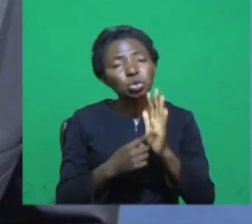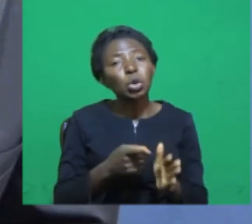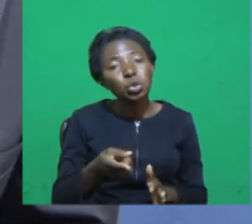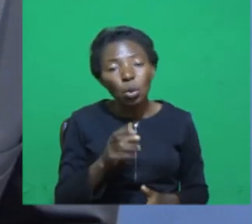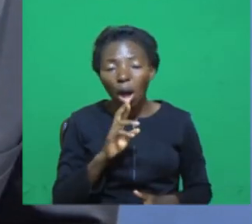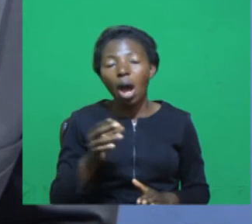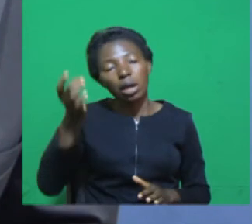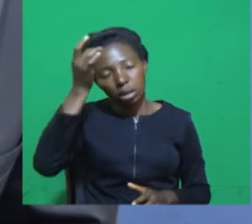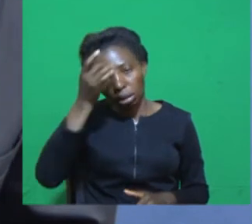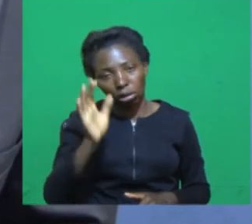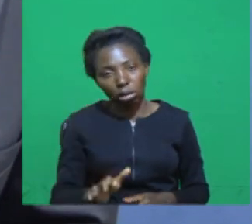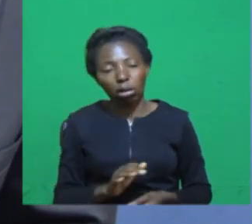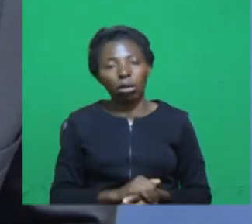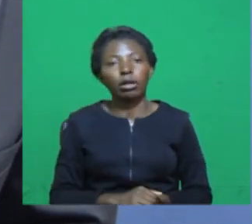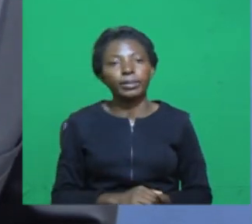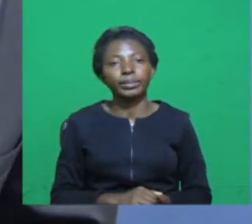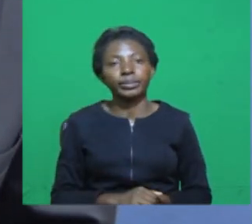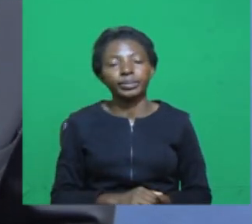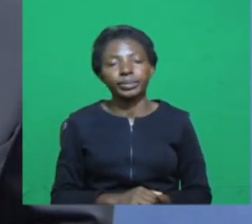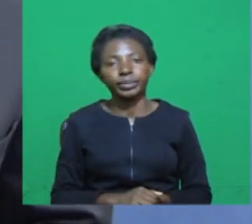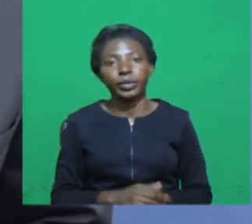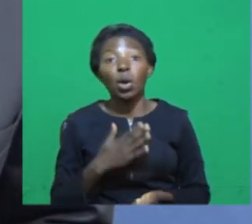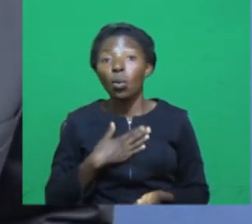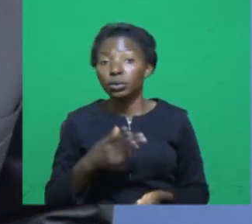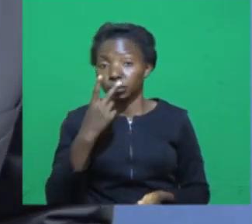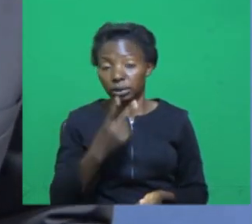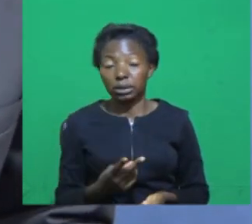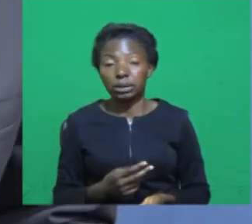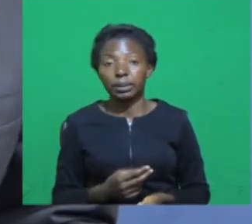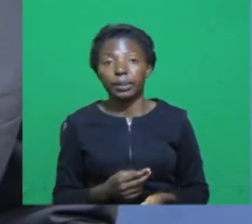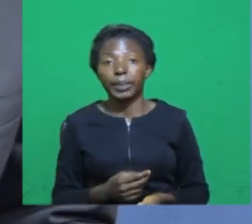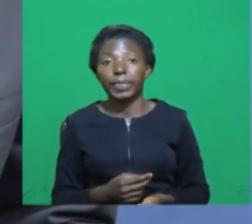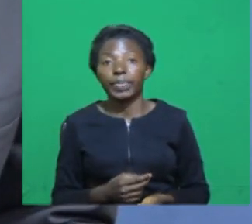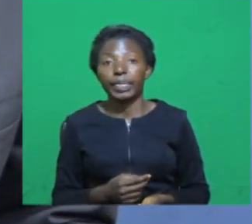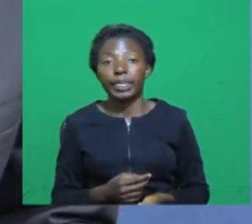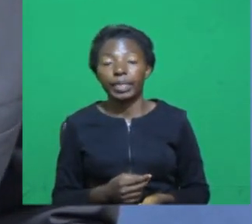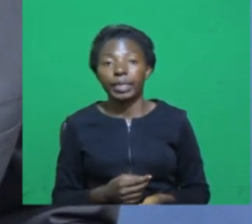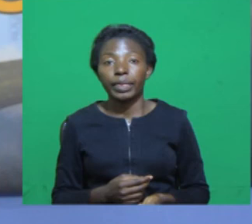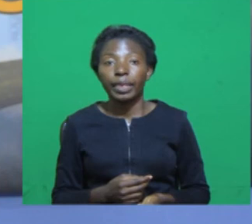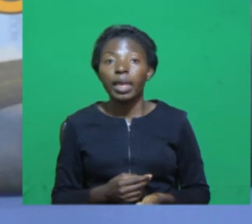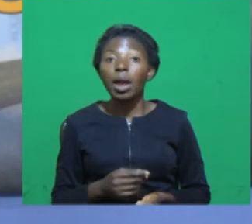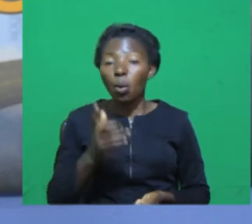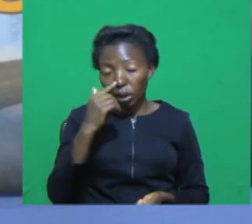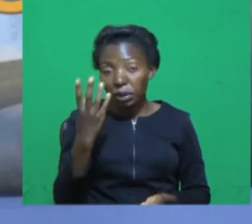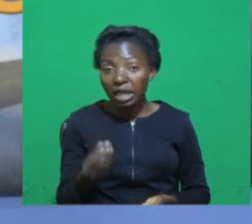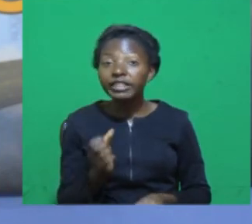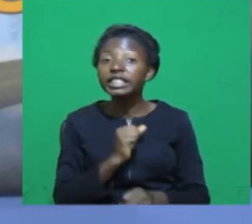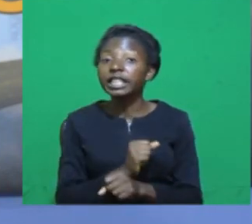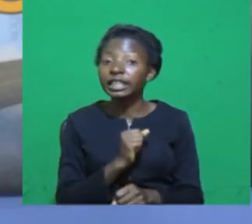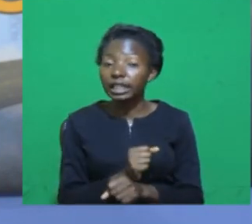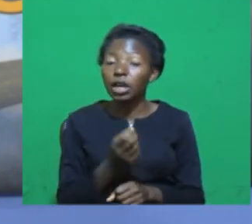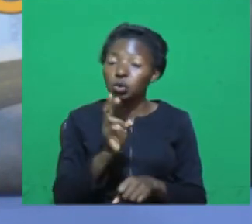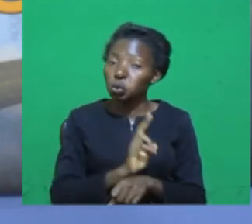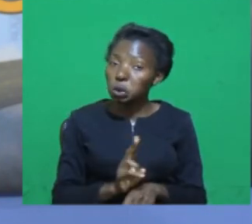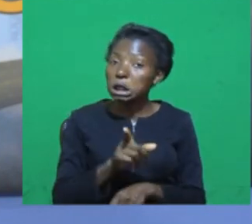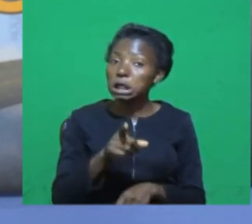Handizobapa manzwisisiro angu ameno inini handitika. Ndoda kuti muone pamwe pandakaona unge jewelry inenge yaane dambudziko. Genesis